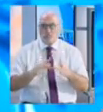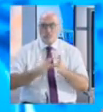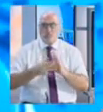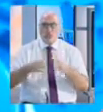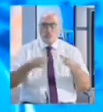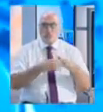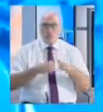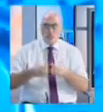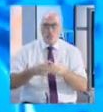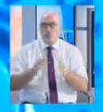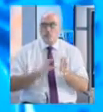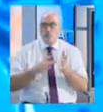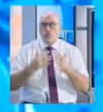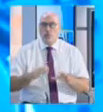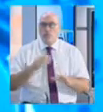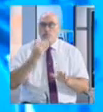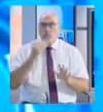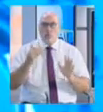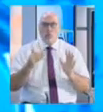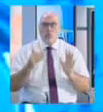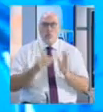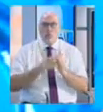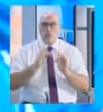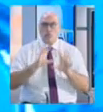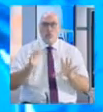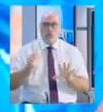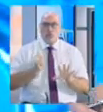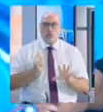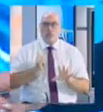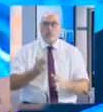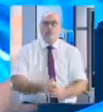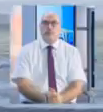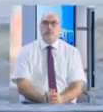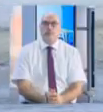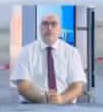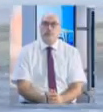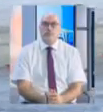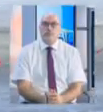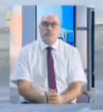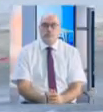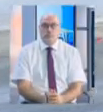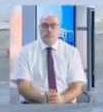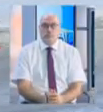المشاركة، أين تم تسجيل أحسن توقيت فردي. أحمد سويلح.